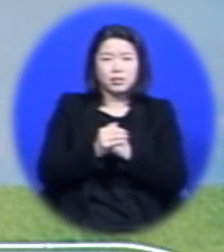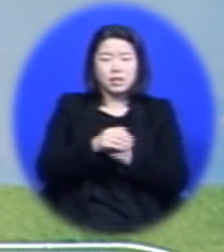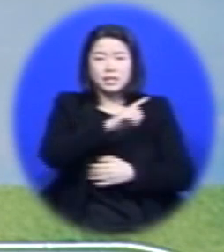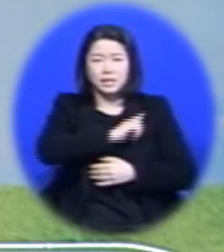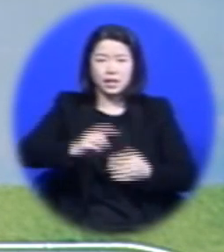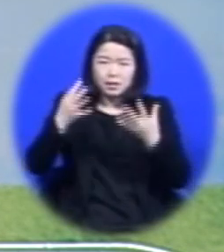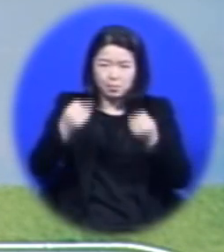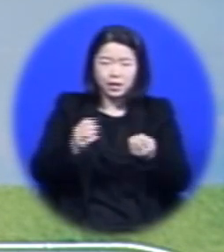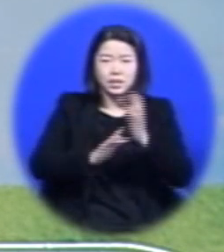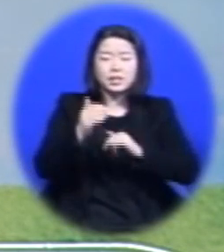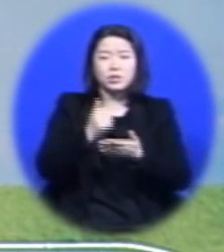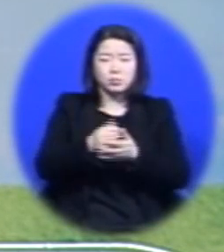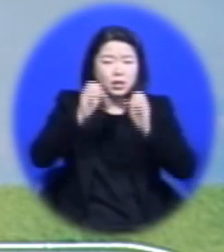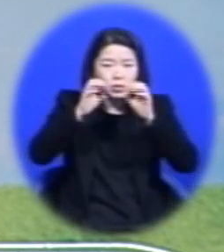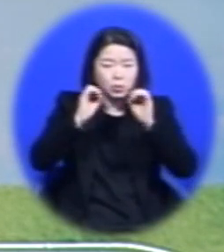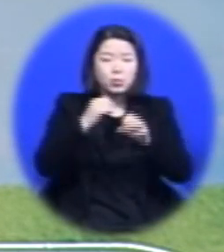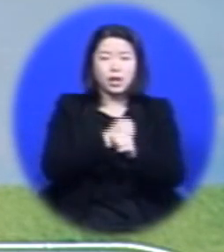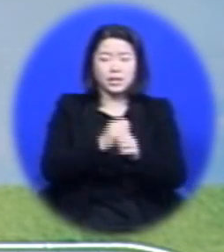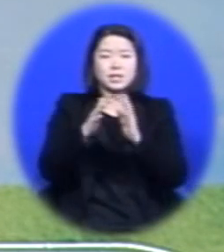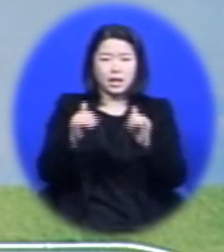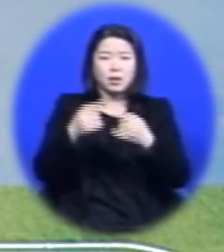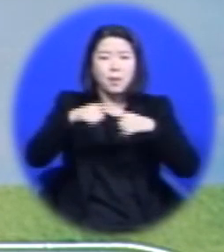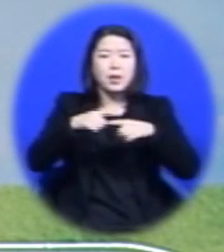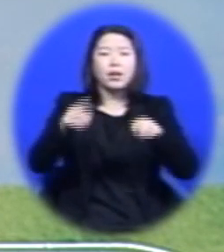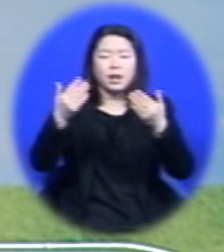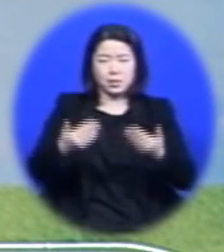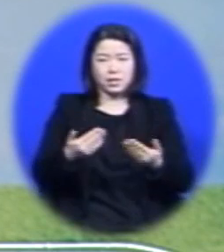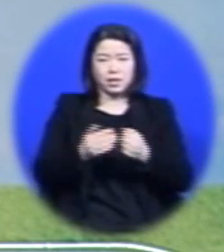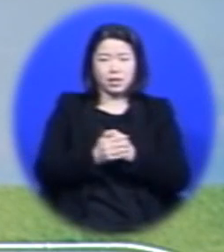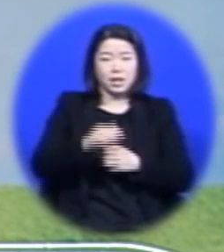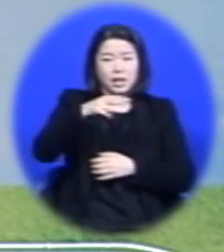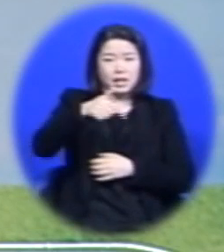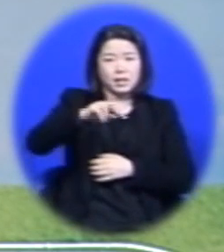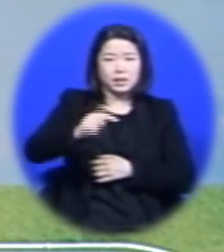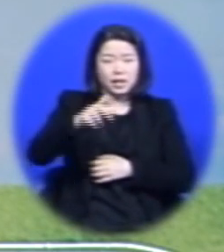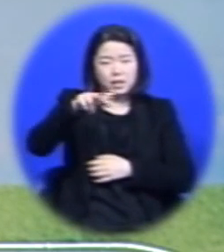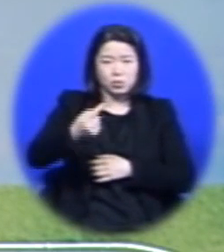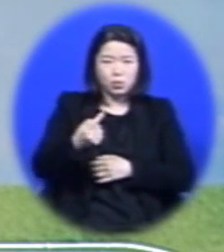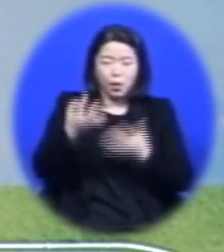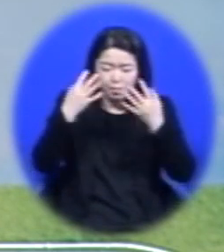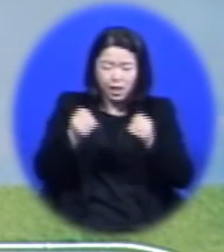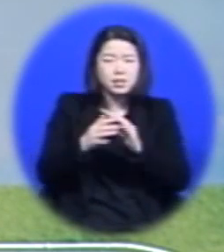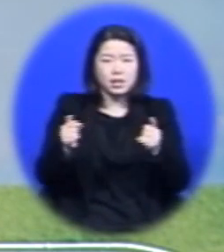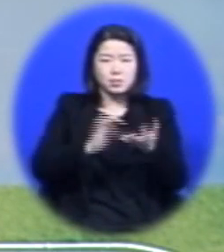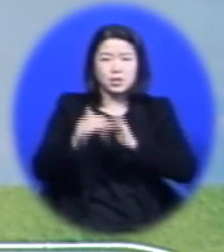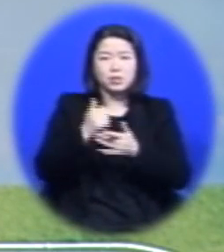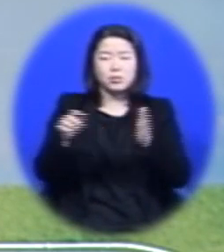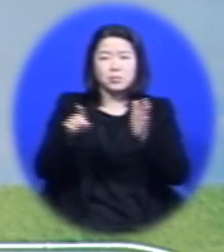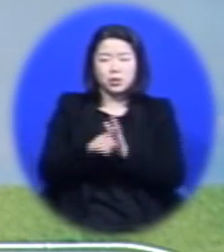가장 많이 예수님을 전도한 사람이라는 평가를 받을 미즈노 이렇게 미즈노 겐조 이야기 했고 수많은 사람들이 예수를 믿기로